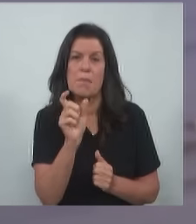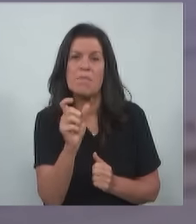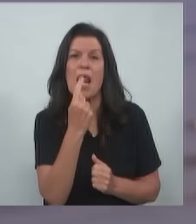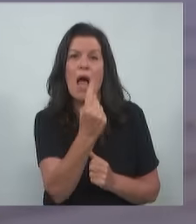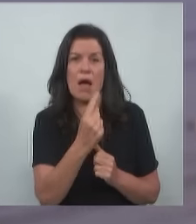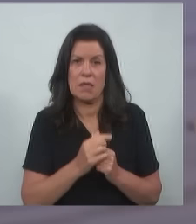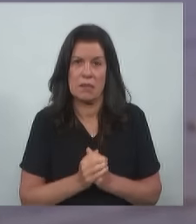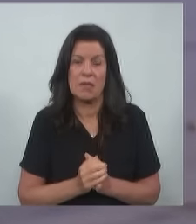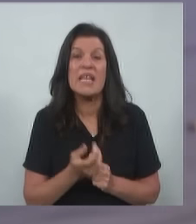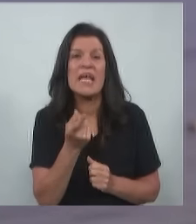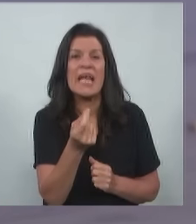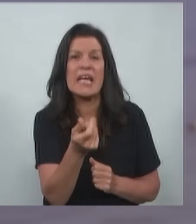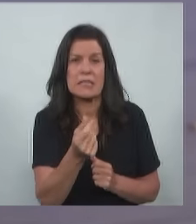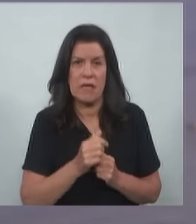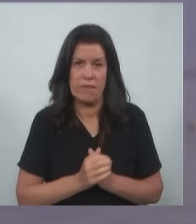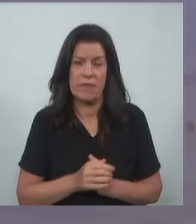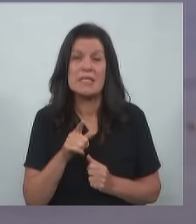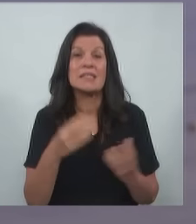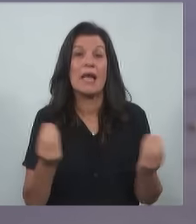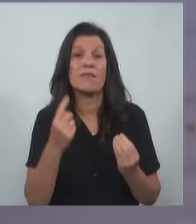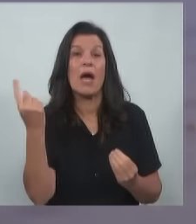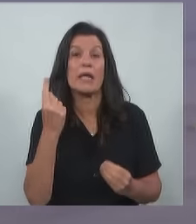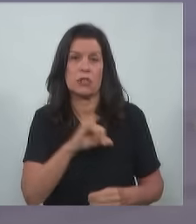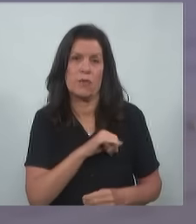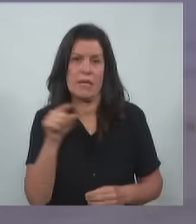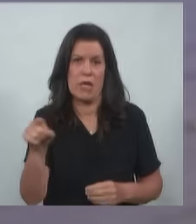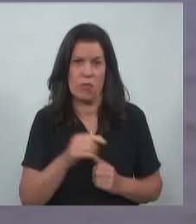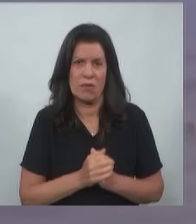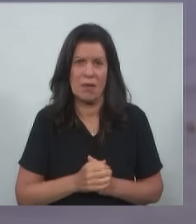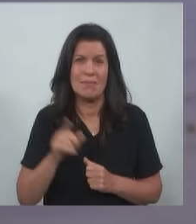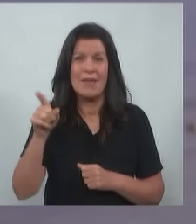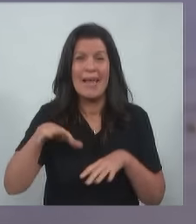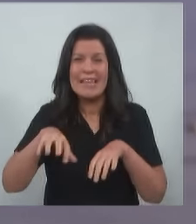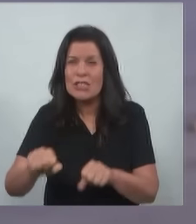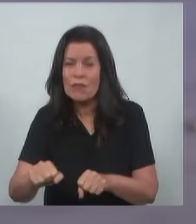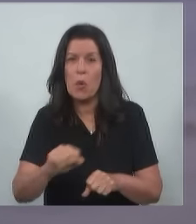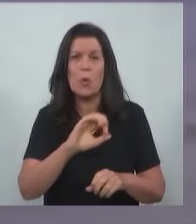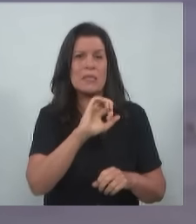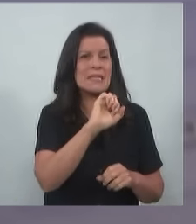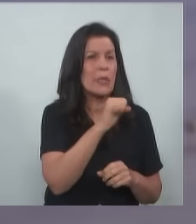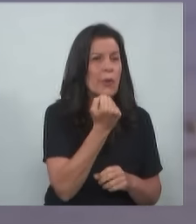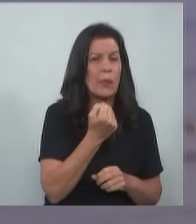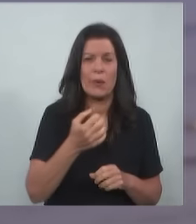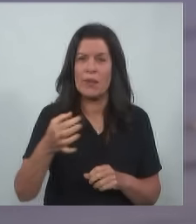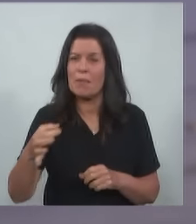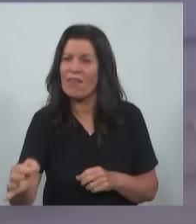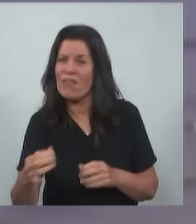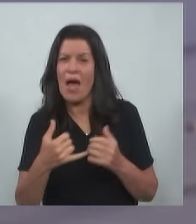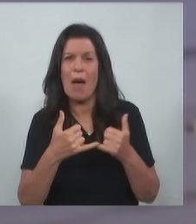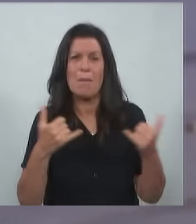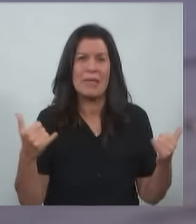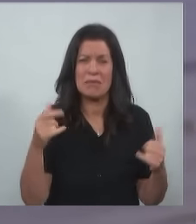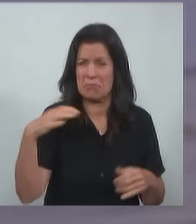זה הדבר היחידי שמעניין אותם. לא התיישבות, לא ציונות, לא פריפריה, לא פיתוח יישובים, לא